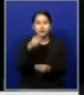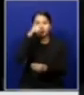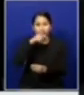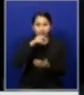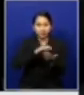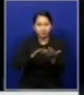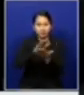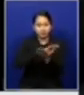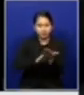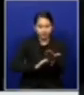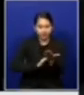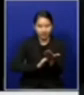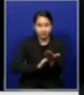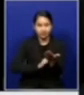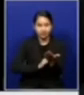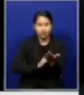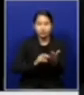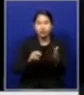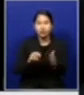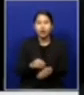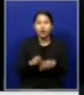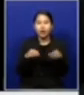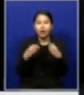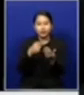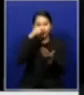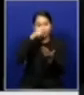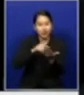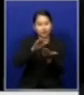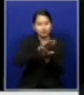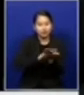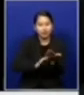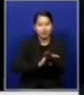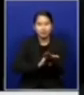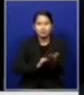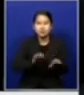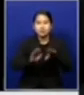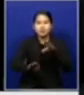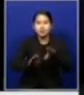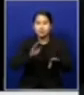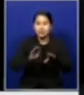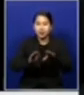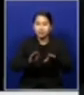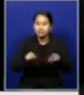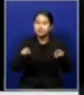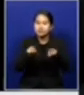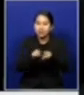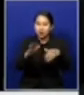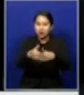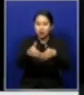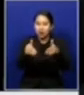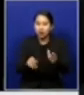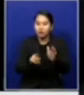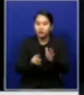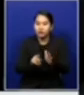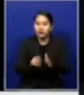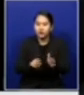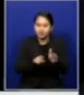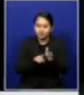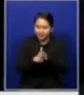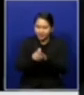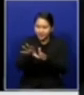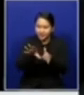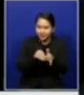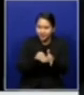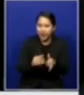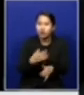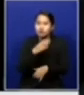พจน์ลักษณะเหมือนว่าประเทศไทยเป็นเสมือนห้องปลอดเชื้อใครมาเมืองไทยจะไม่ต้องกลัวว่าจะติด